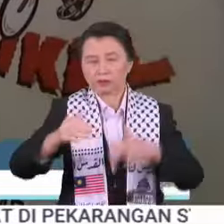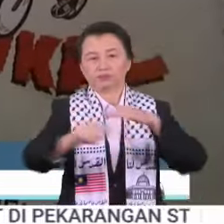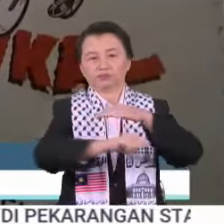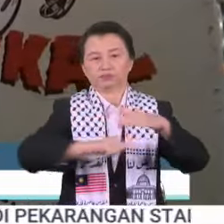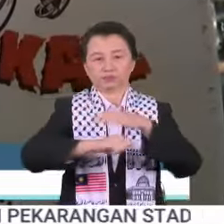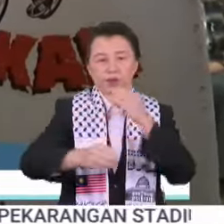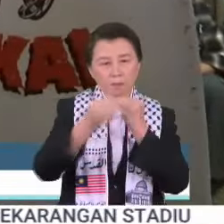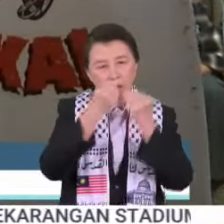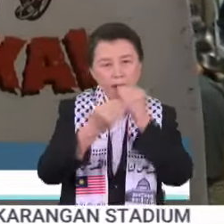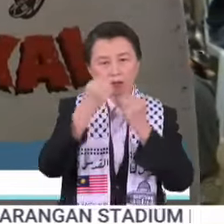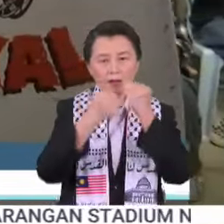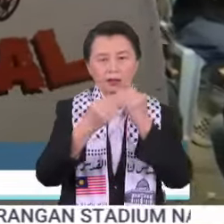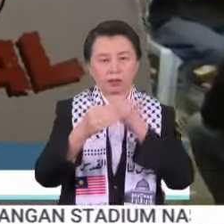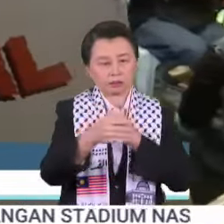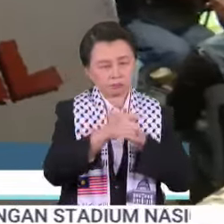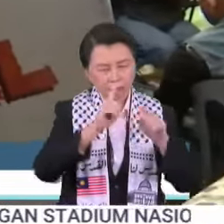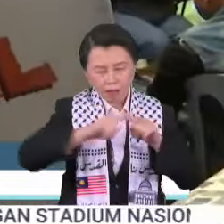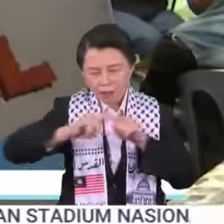berasaskan makanan.